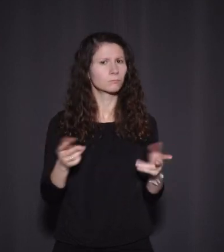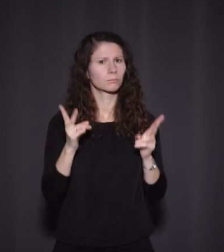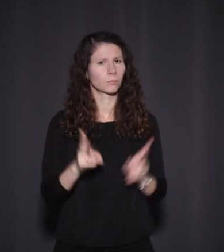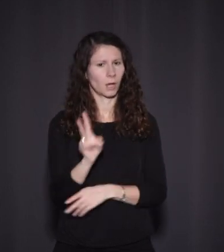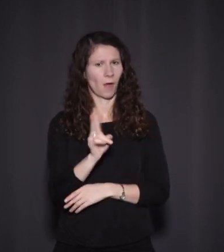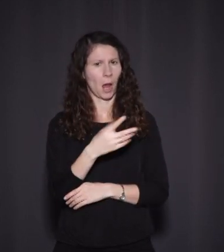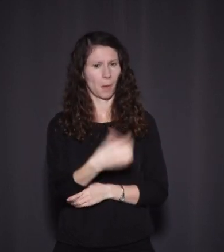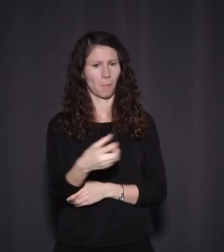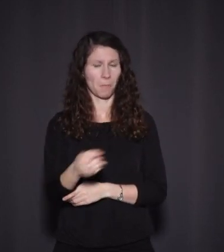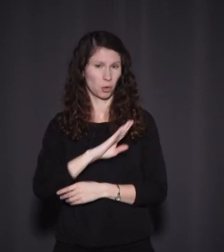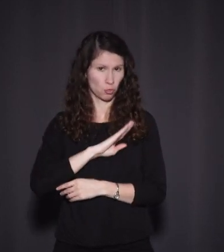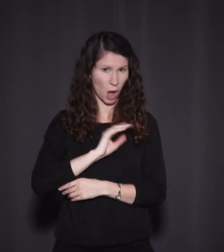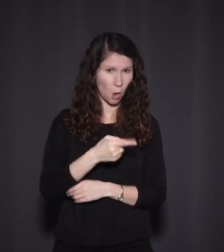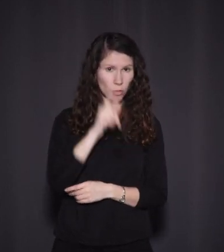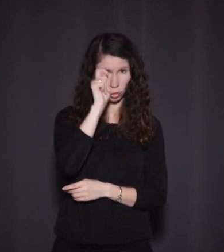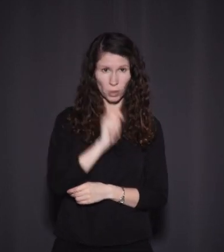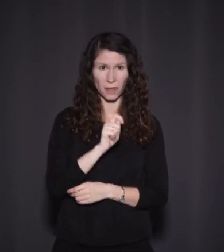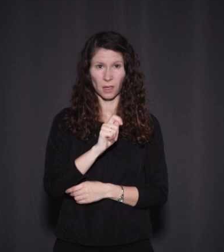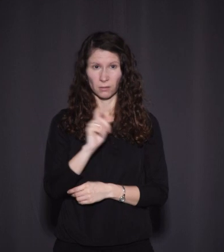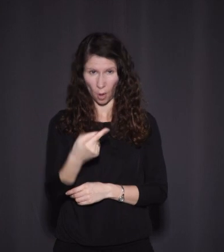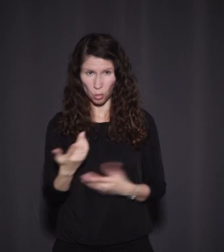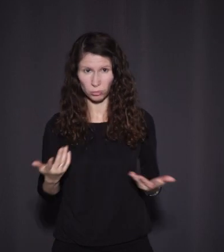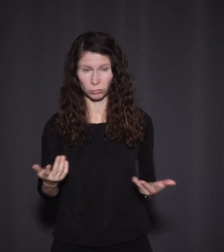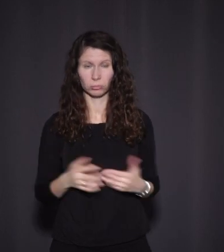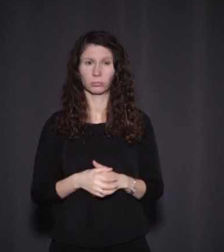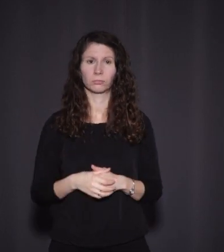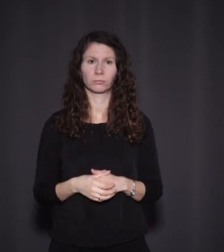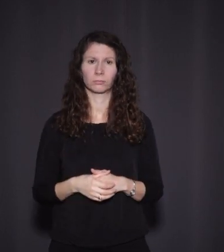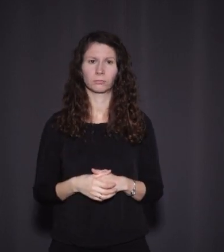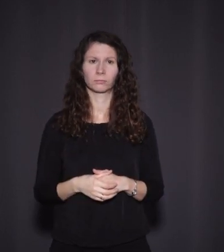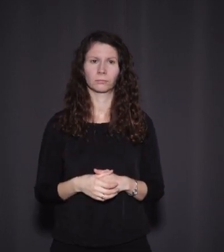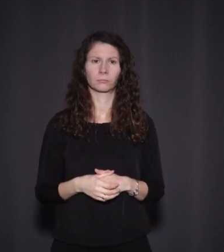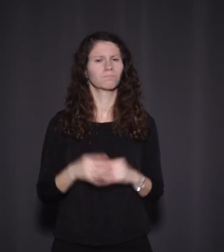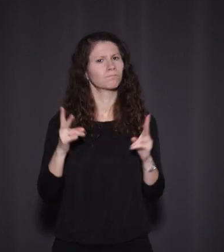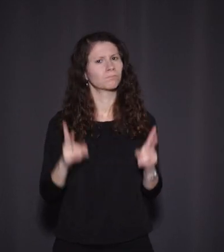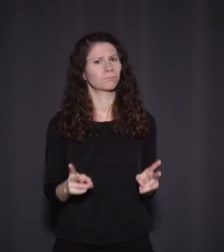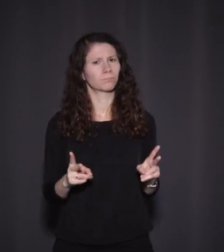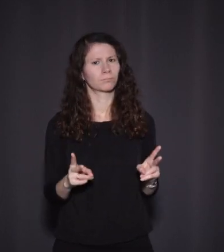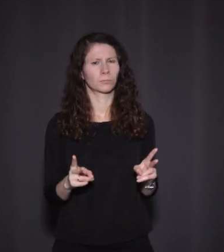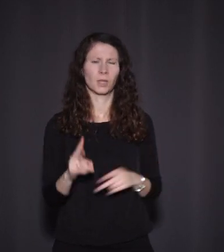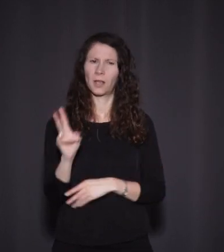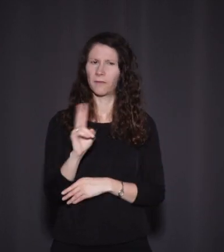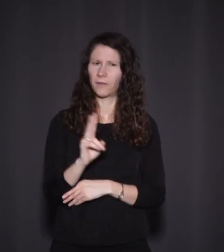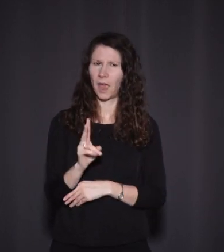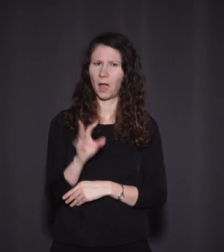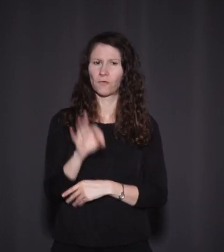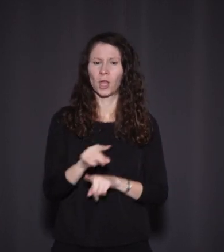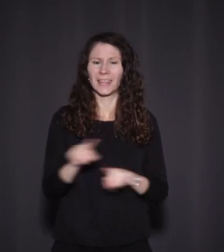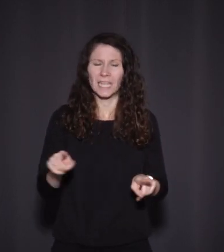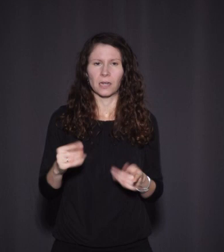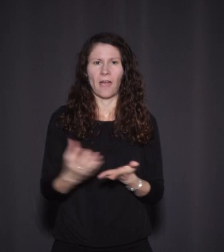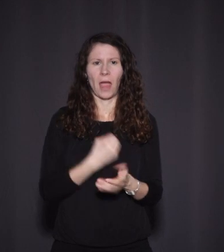erfasst, auch Schüler, auch Studenten und vor allen Dingen, wer soll dann im Einzelnen die Beiträge für die